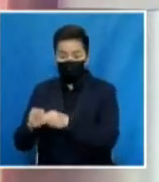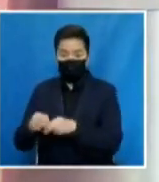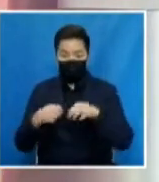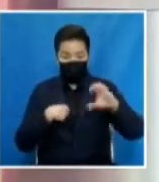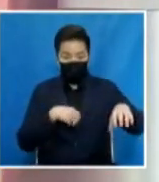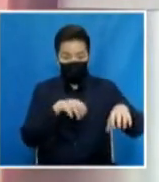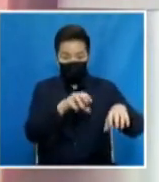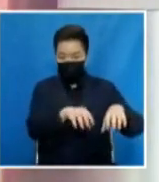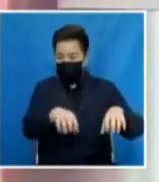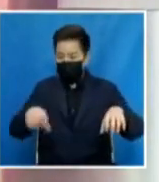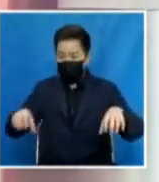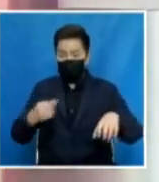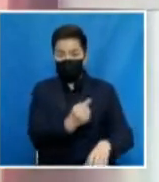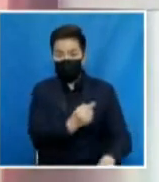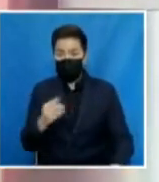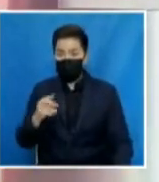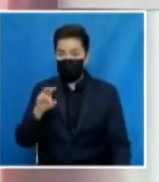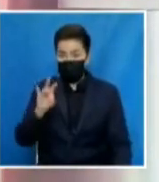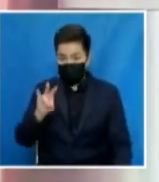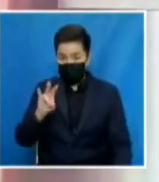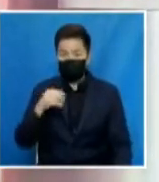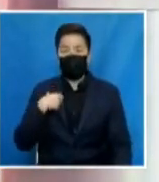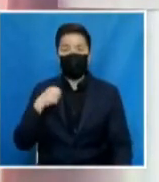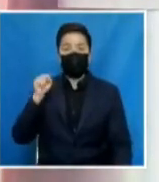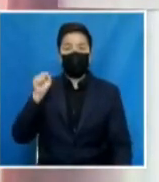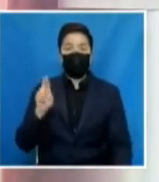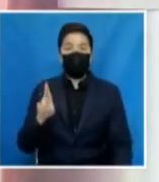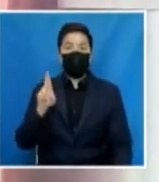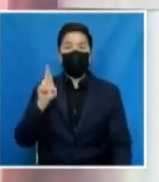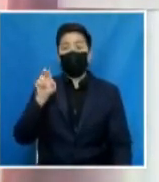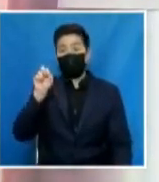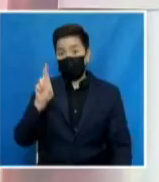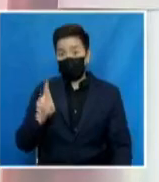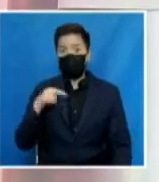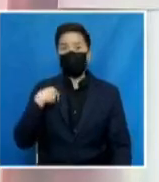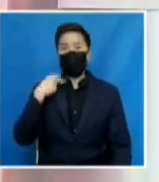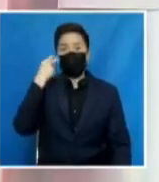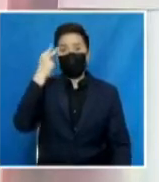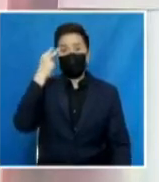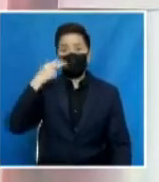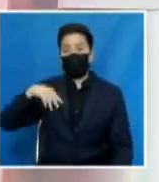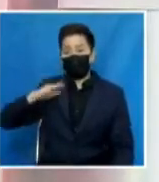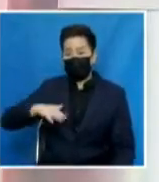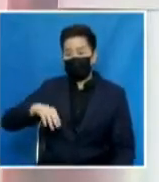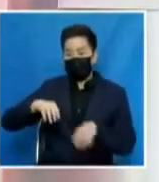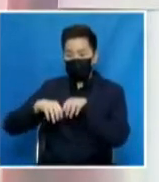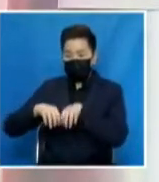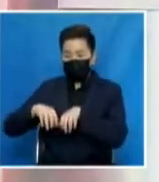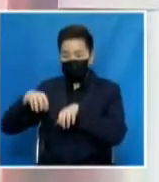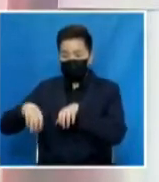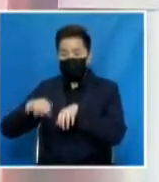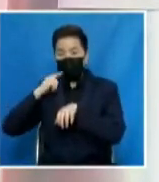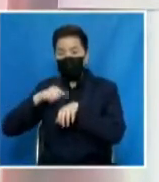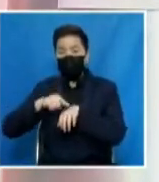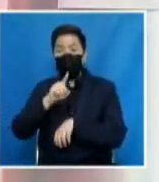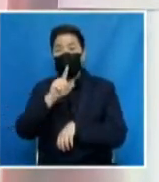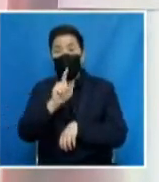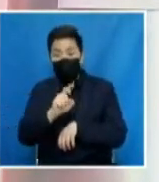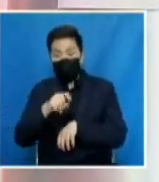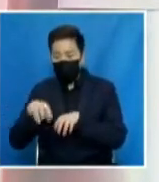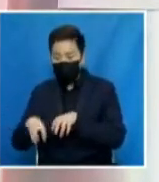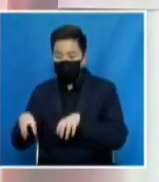7เครื่องจะมีอีก2เครื่องที่เป็นเครื่องสำรองซึ่งอยู่ด้านหลังจะนำมาใช้ในกรณีเครื่องออกรางวัลเครื่องใดเครื่องหนึ่งขัด